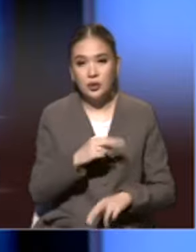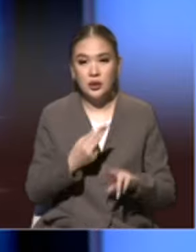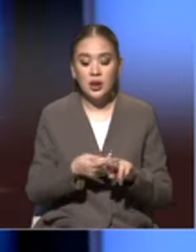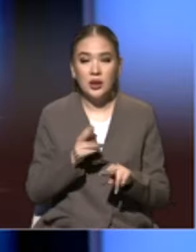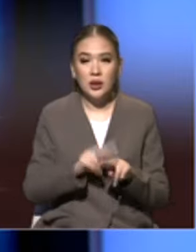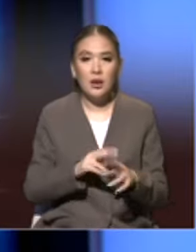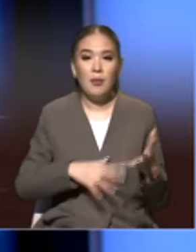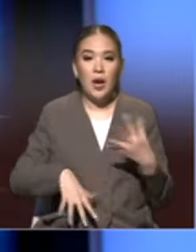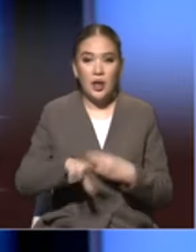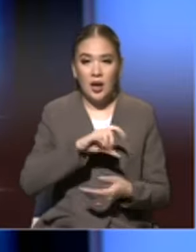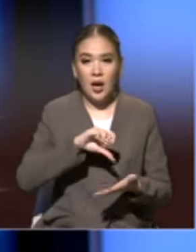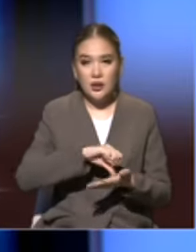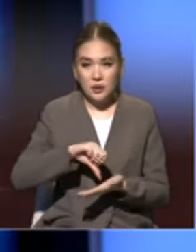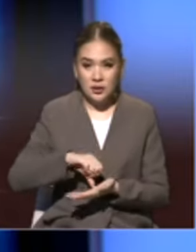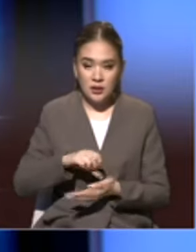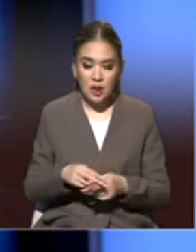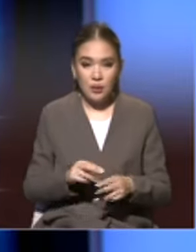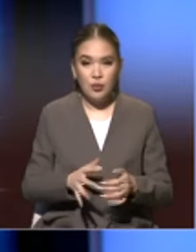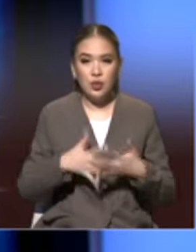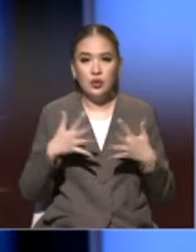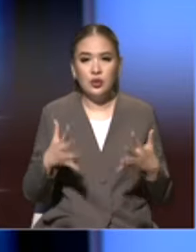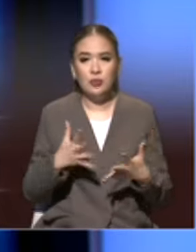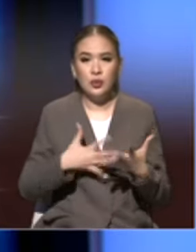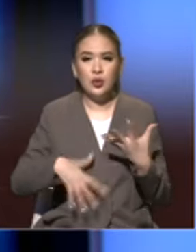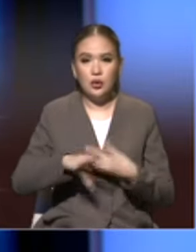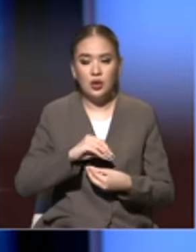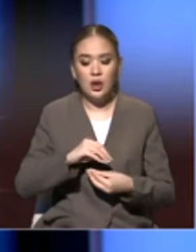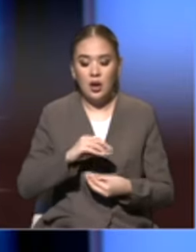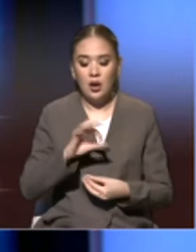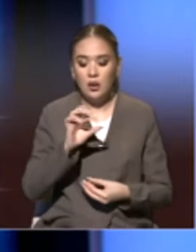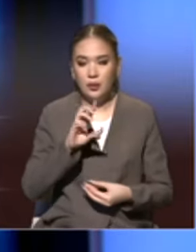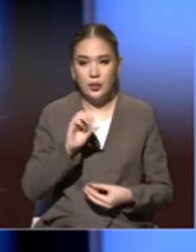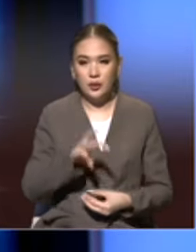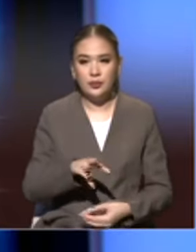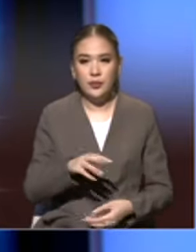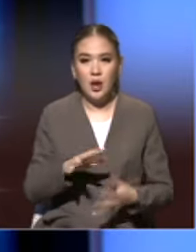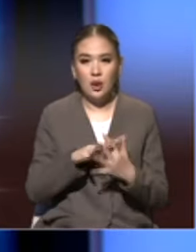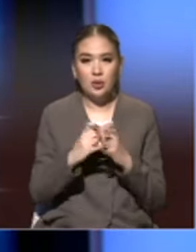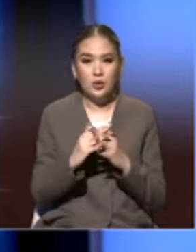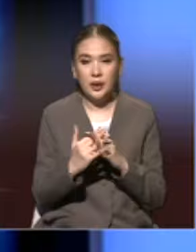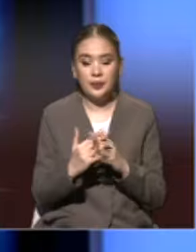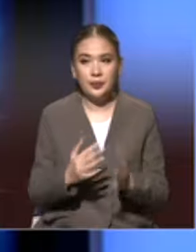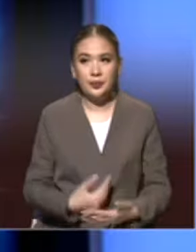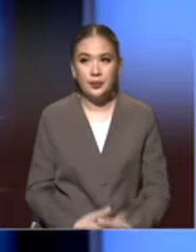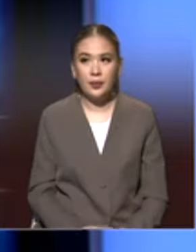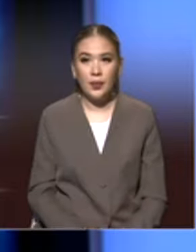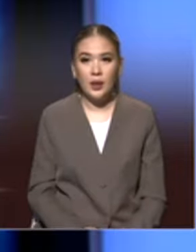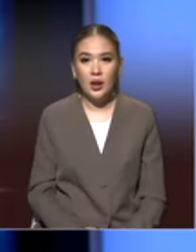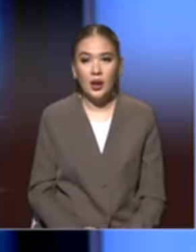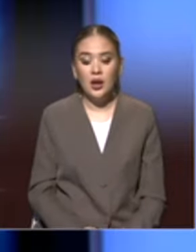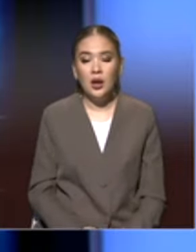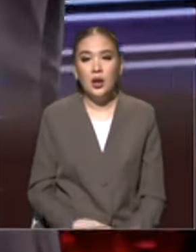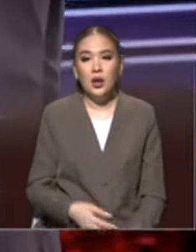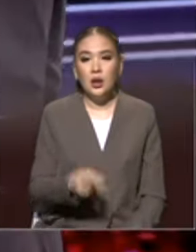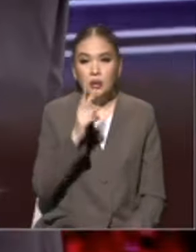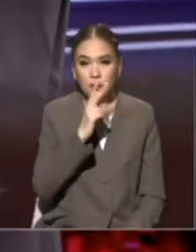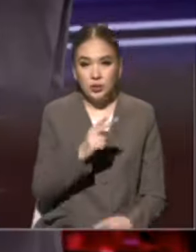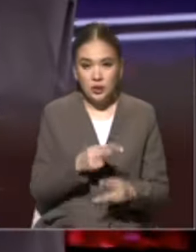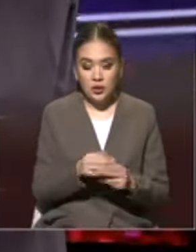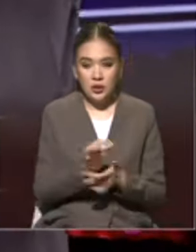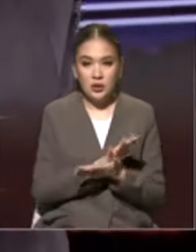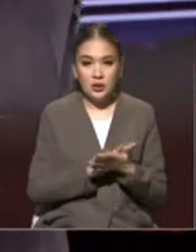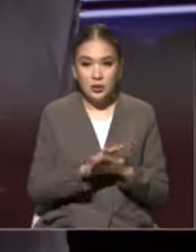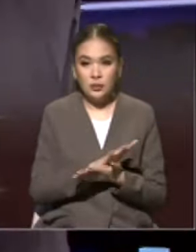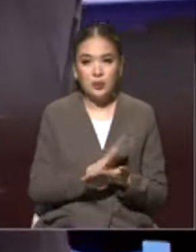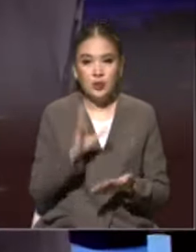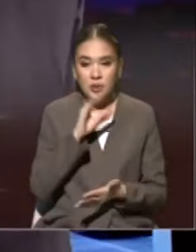бәрін қатысады. Бір сөз айтқанда бүкіл объемдық жаңағы ауылдың алып алады. Енді былай қарасаң өте күмәнді зат, иә,